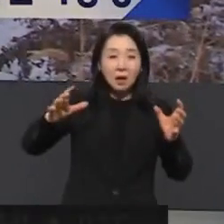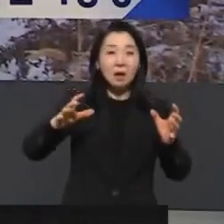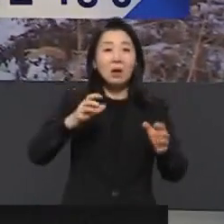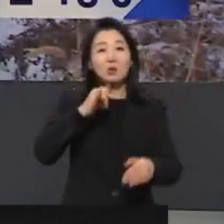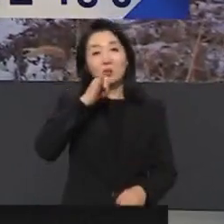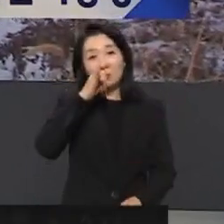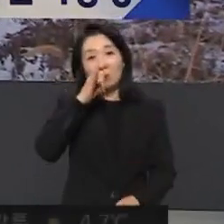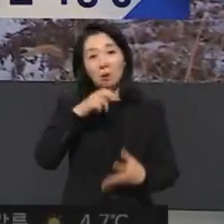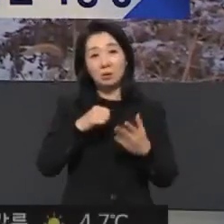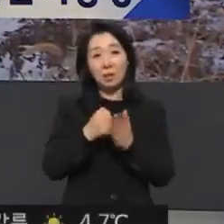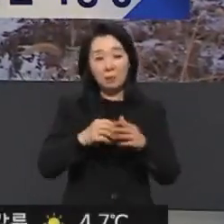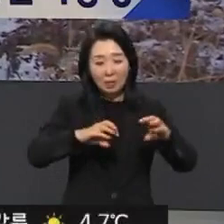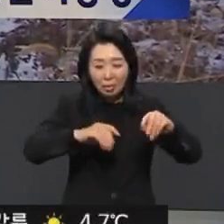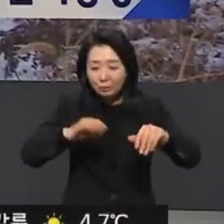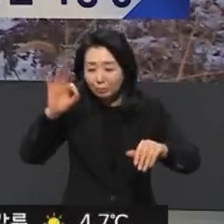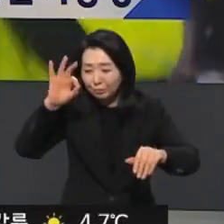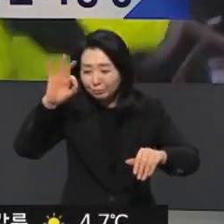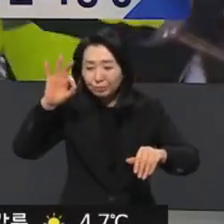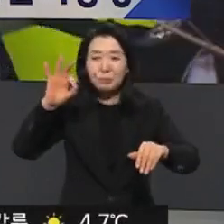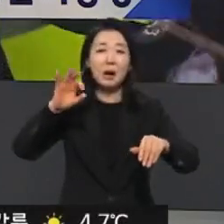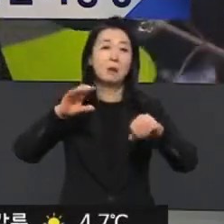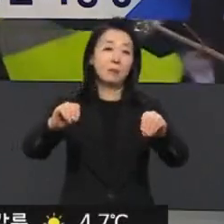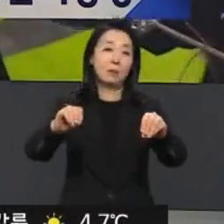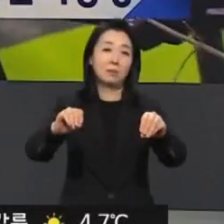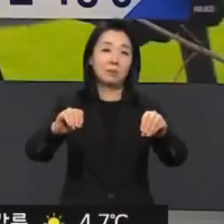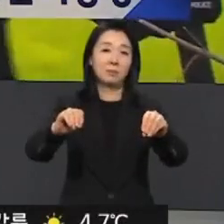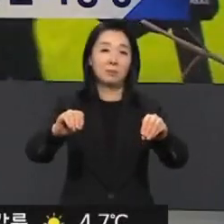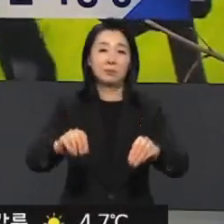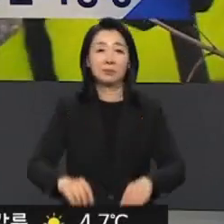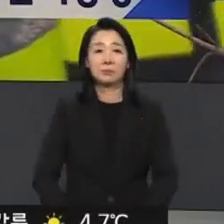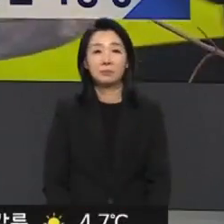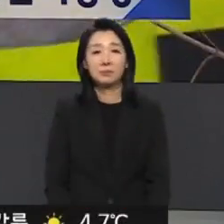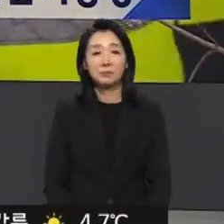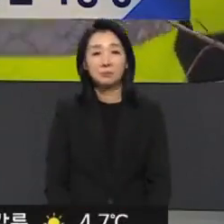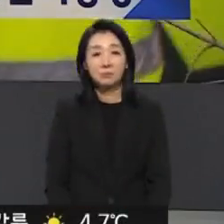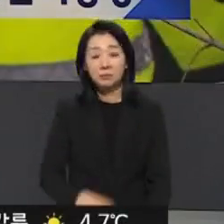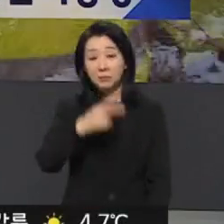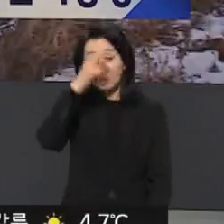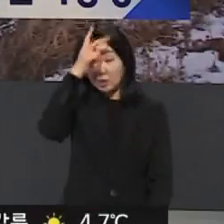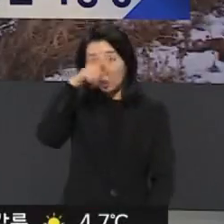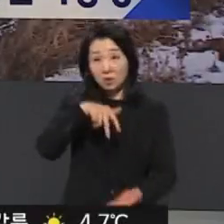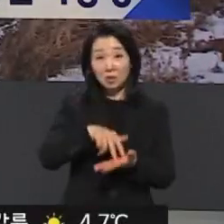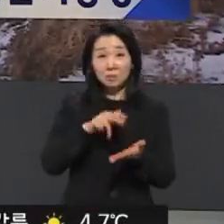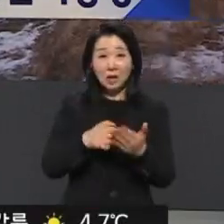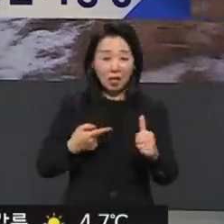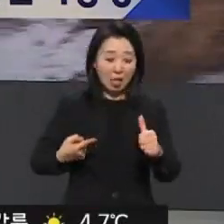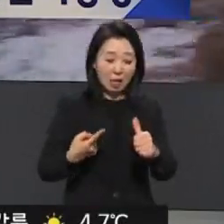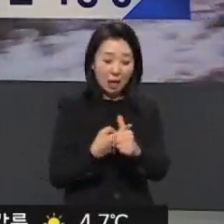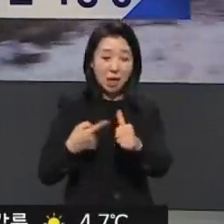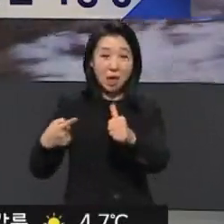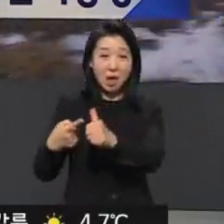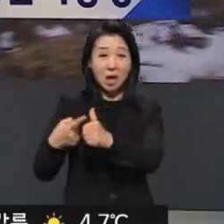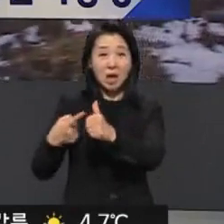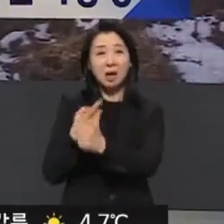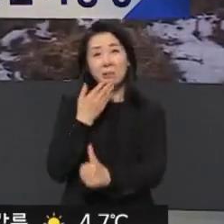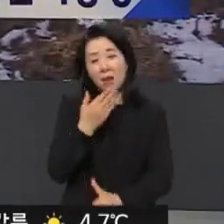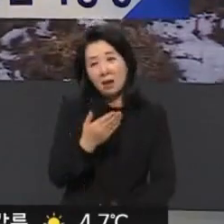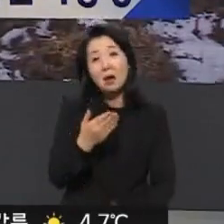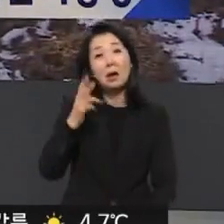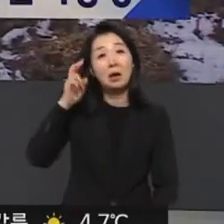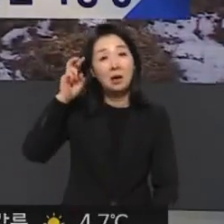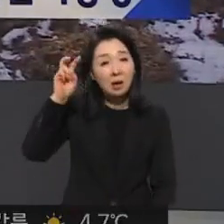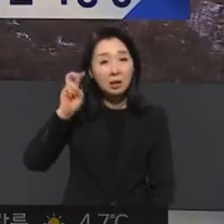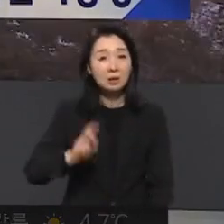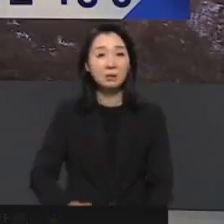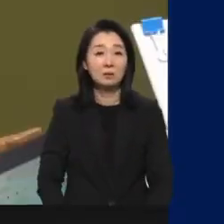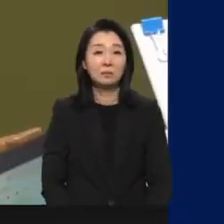통보에 이 육상 수색 작업마저 멈춰선 상태라고 하는데요. 경찰은 연쇄 살인 가능성까지도 열어두고